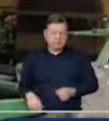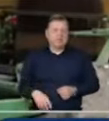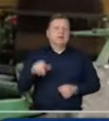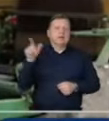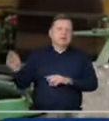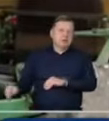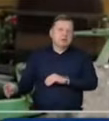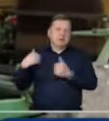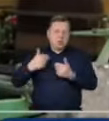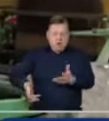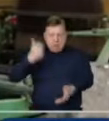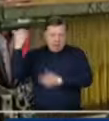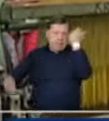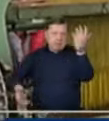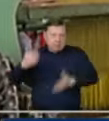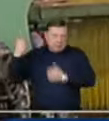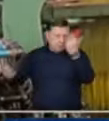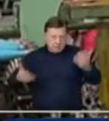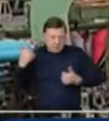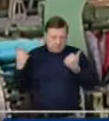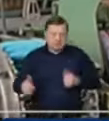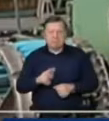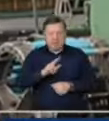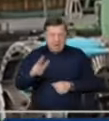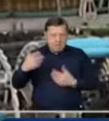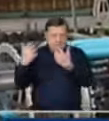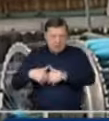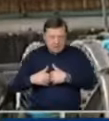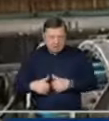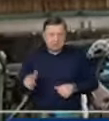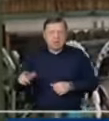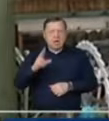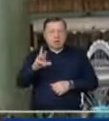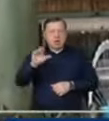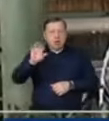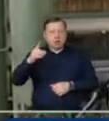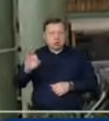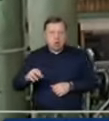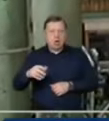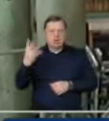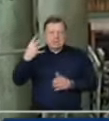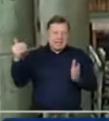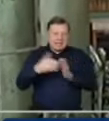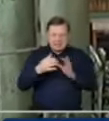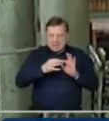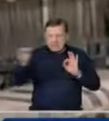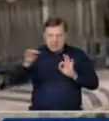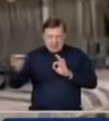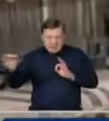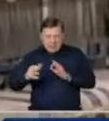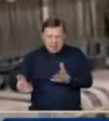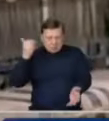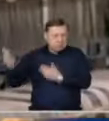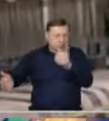maszynowy rozkręcić, rozmontować krosna żakarda, rozłączyć każde krosno, to jest około 4000 niteczek między maszynką żakarda